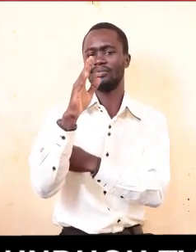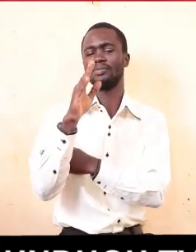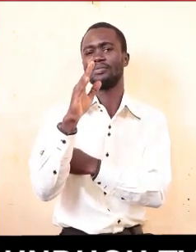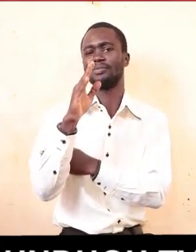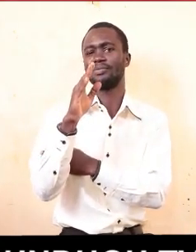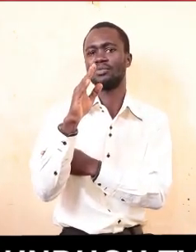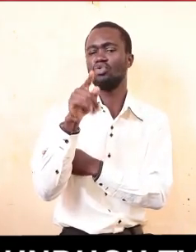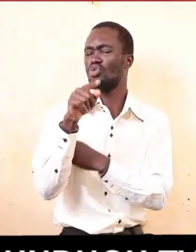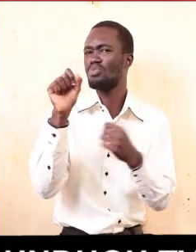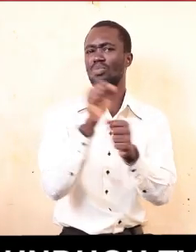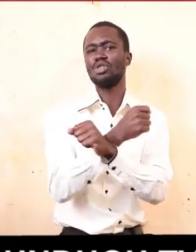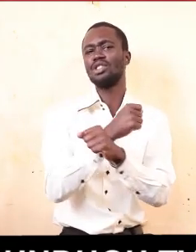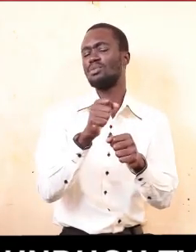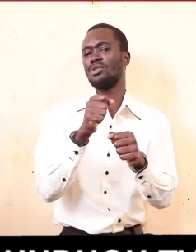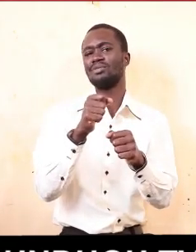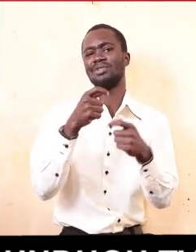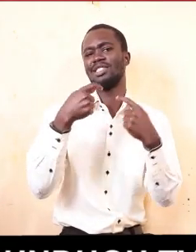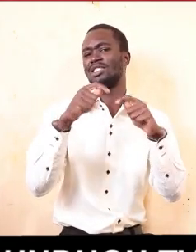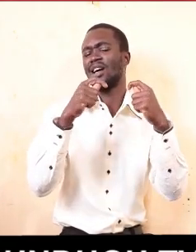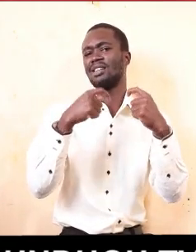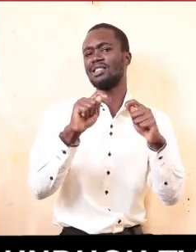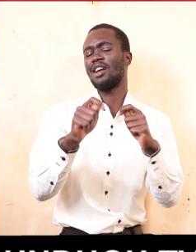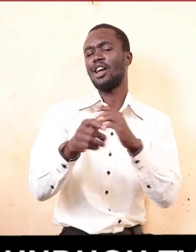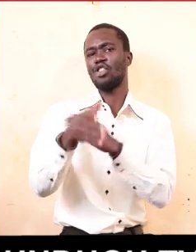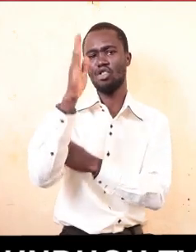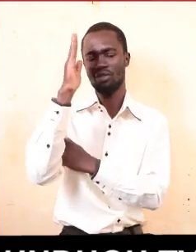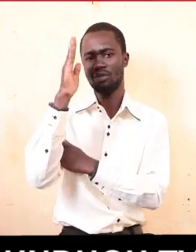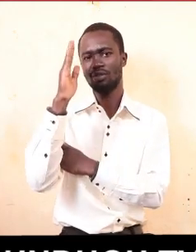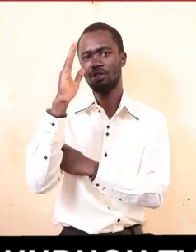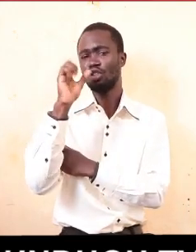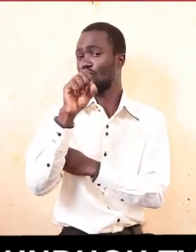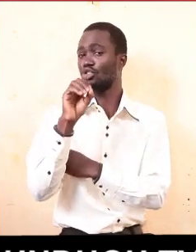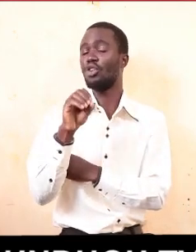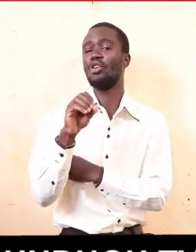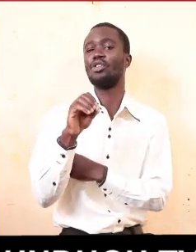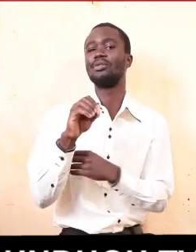uwezi kumjaribu Mungu. Kwa hivyo hata kama